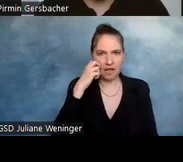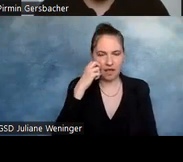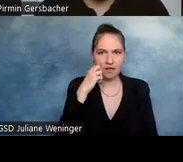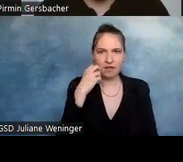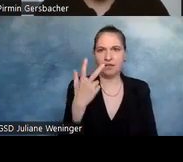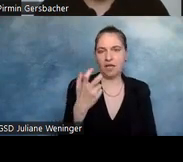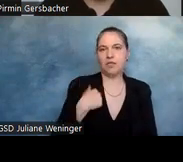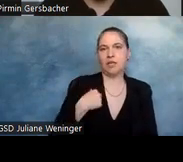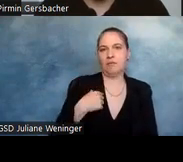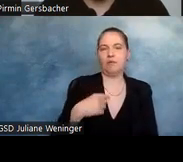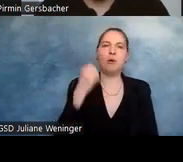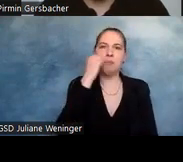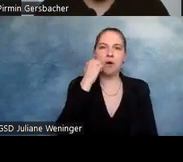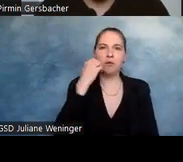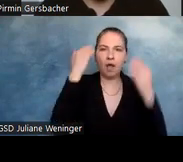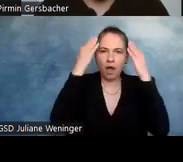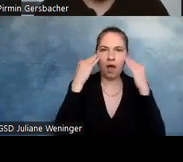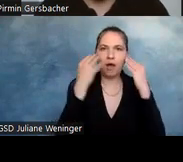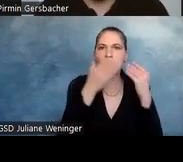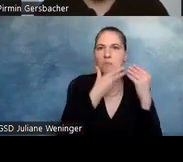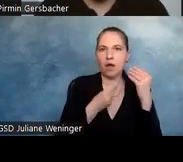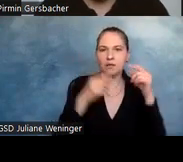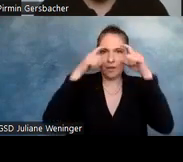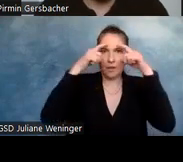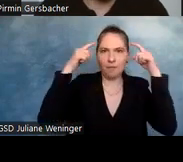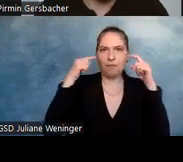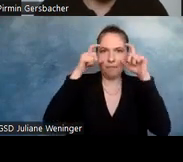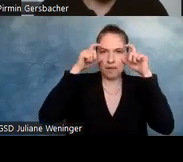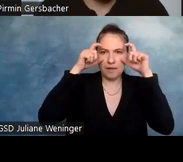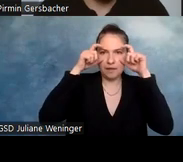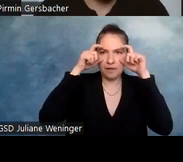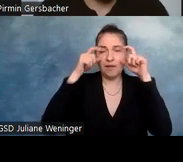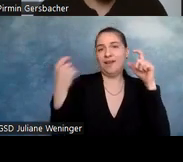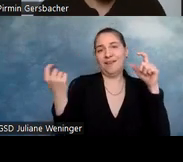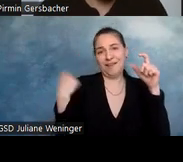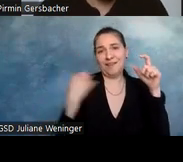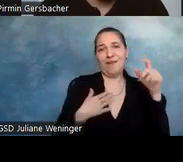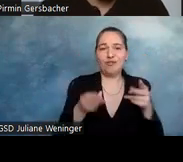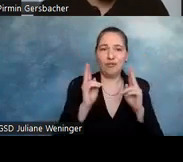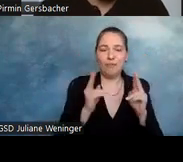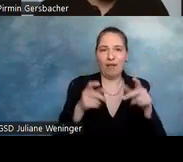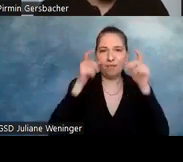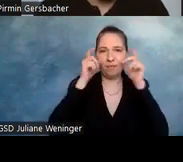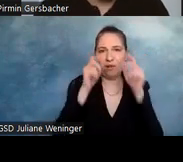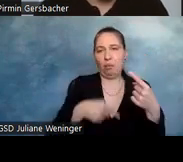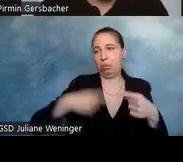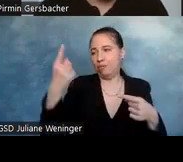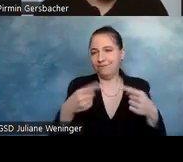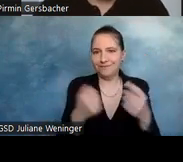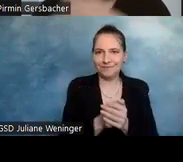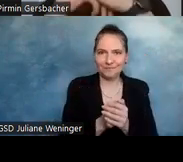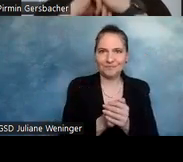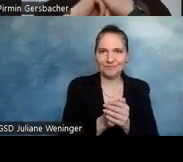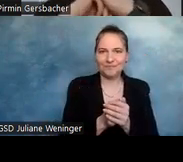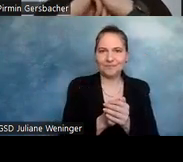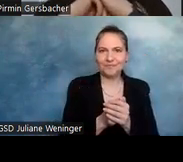Bart, eine eckige Brille. Meine normale Brille ist gestern kaputt gegangen. Genau,